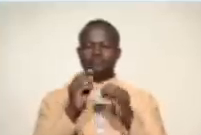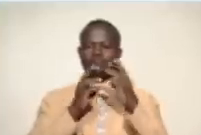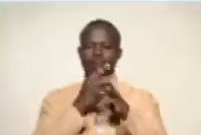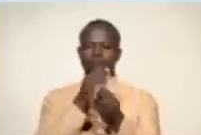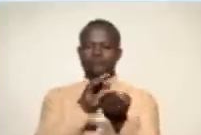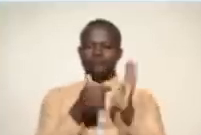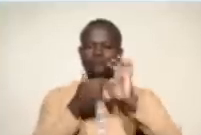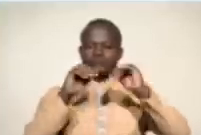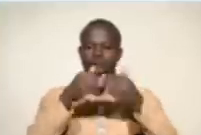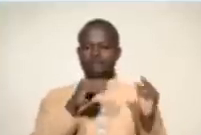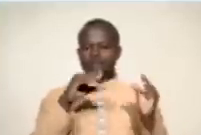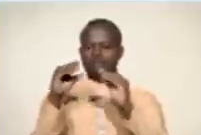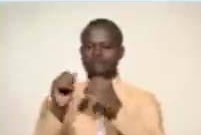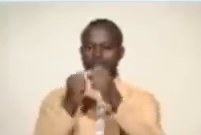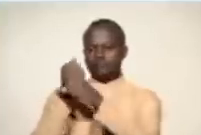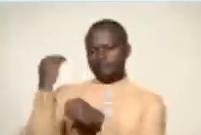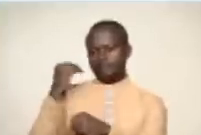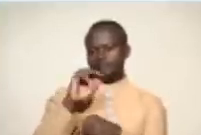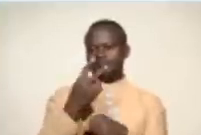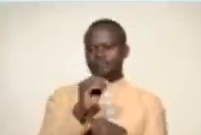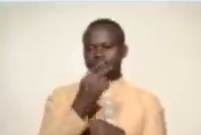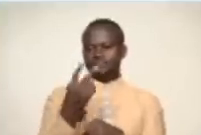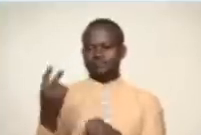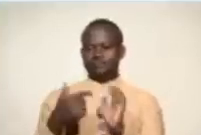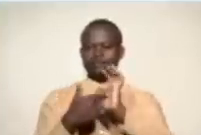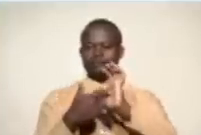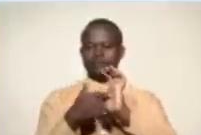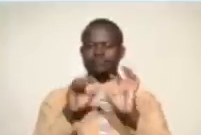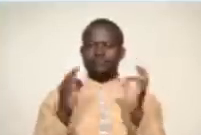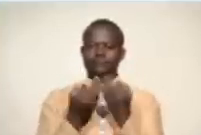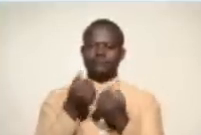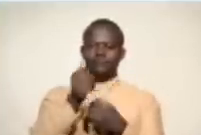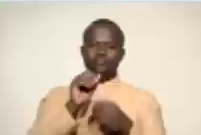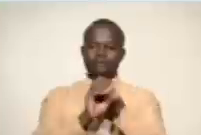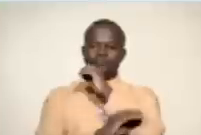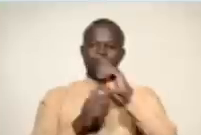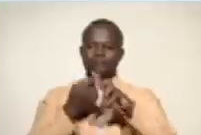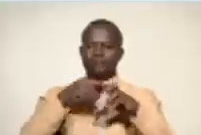yerekana ko abimukira umwaka ushize wa 2022 bohereje imiryango yabo yo mu bihugu bakomokamo